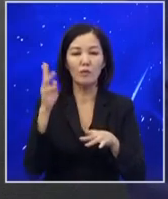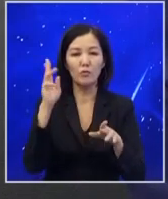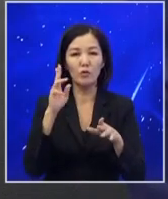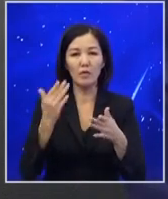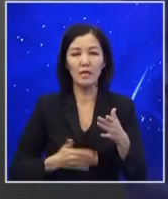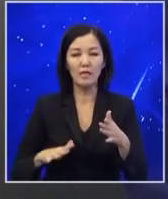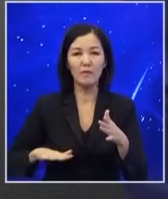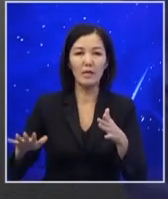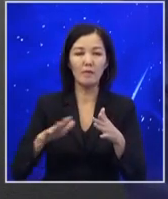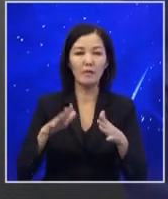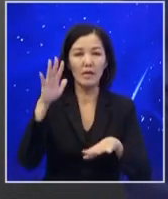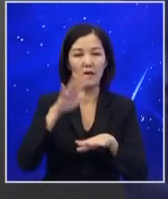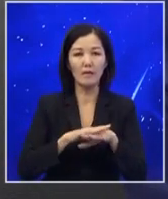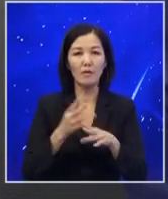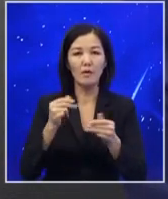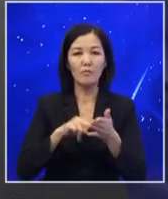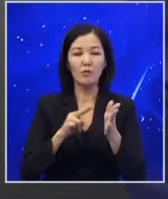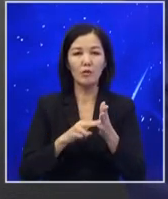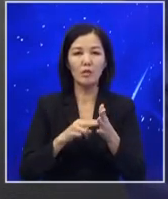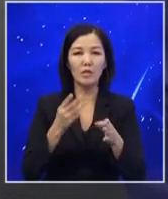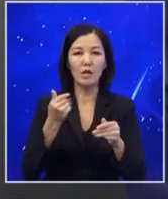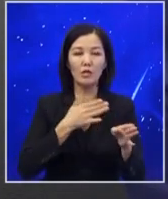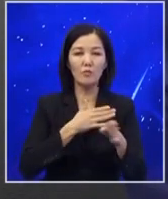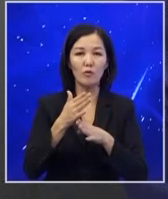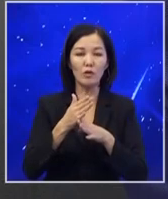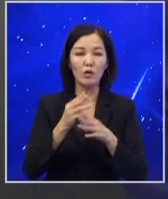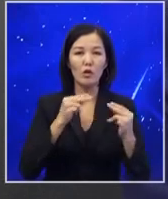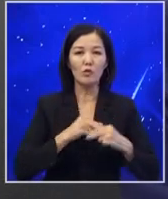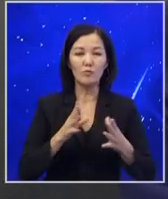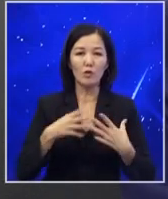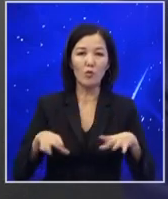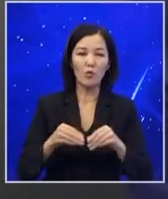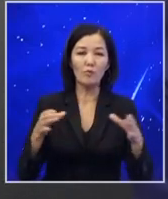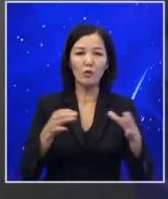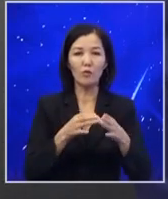мекенге ауыл әкімдері жергілікті бюджеттен қосылмақ. Қазір бұл жұмыстарға қоғамдық ұйымдар,